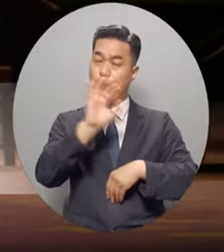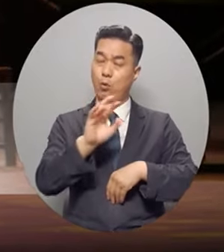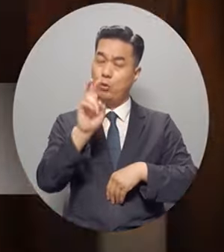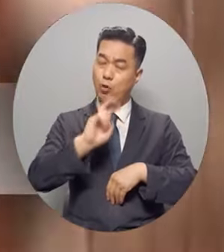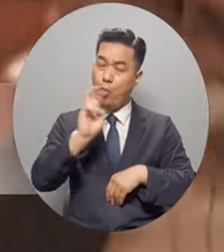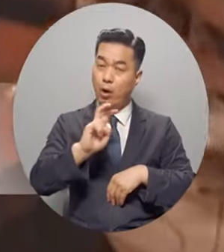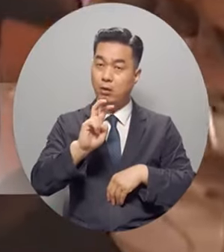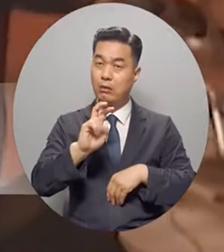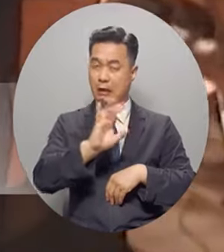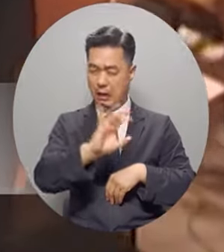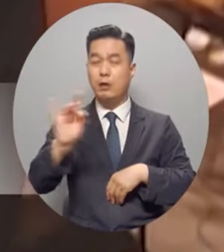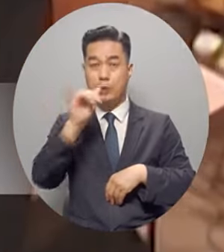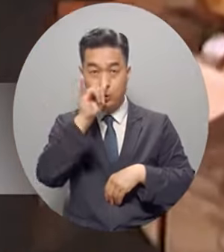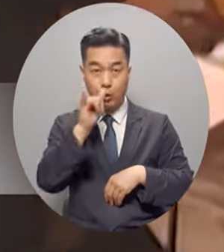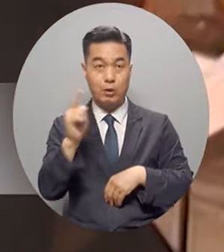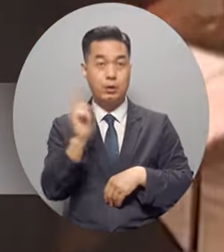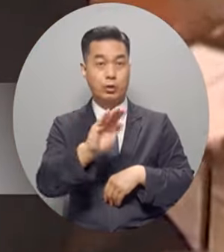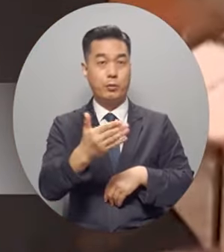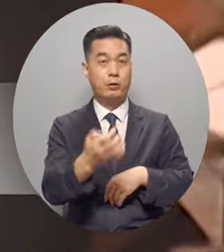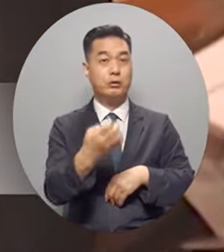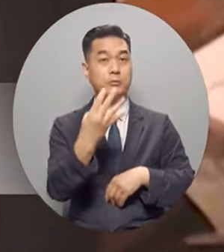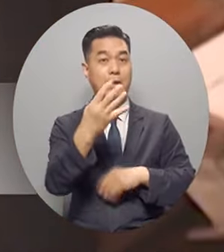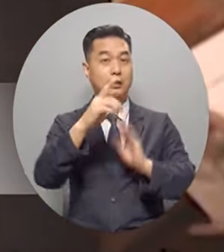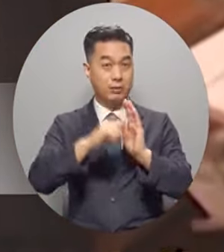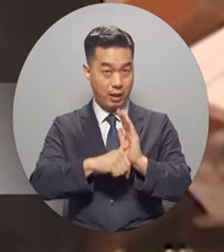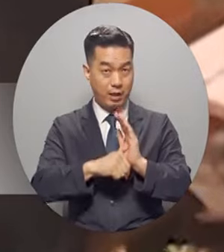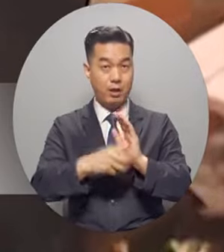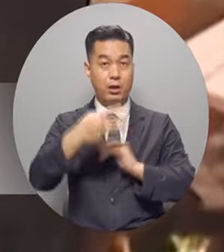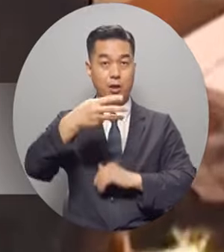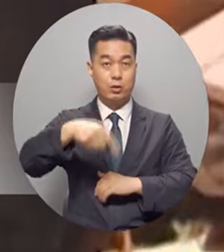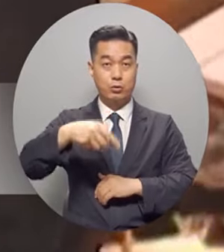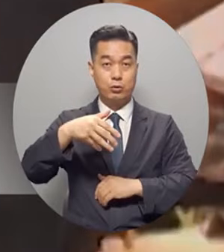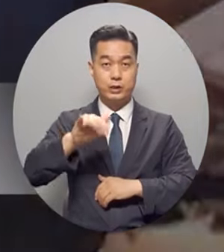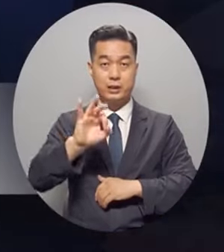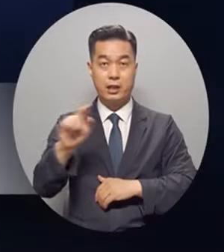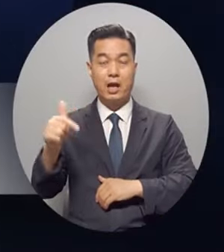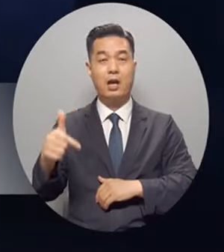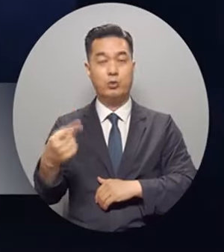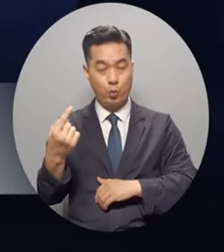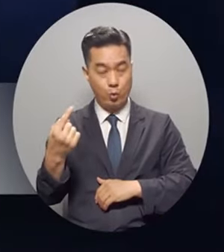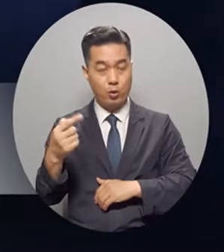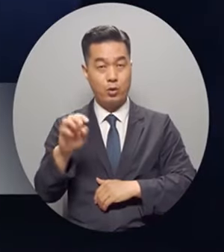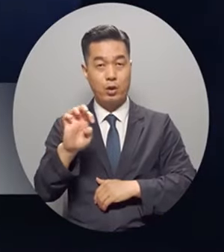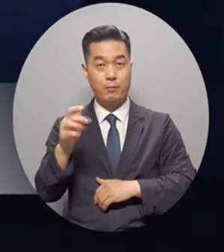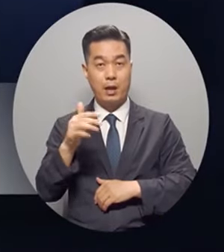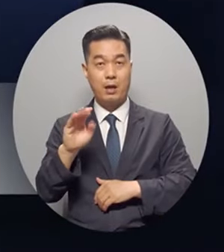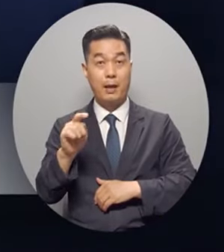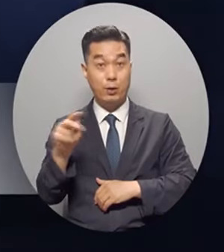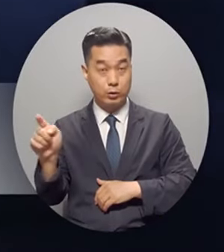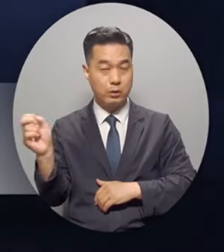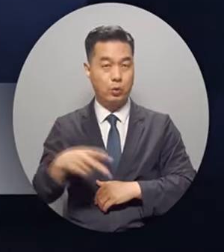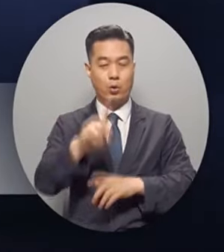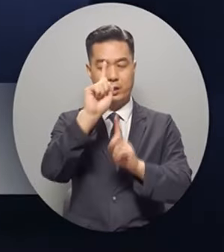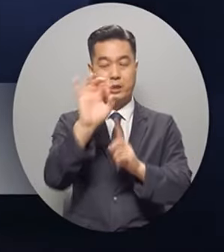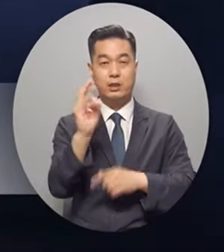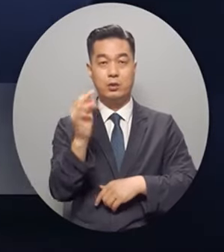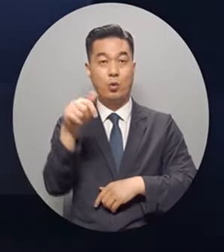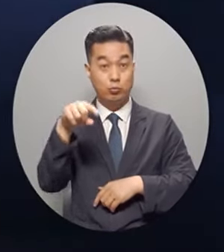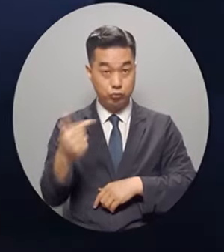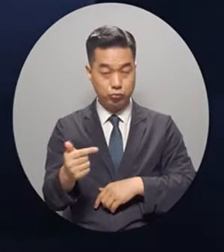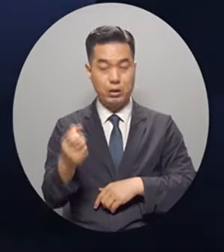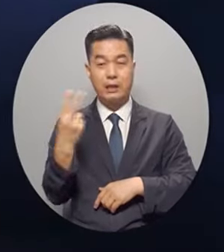합니다. 94년 토스카에서 루치아노 파바로티, 지난해 투란도트에서 테너 이용훈도 앙코르를